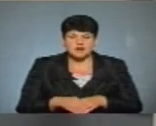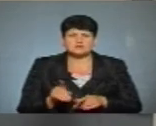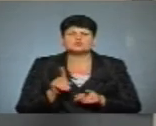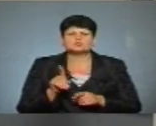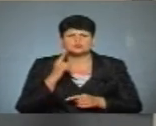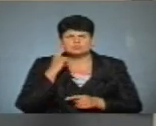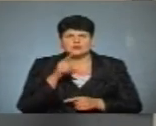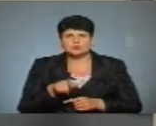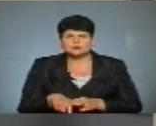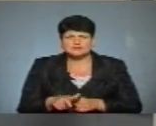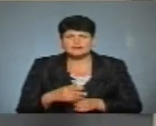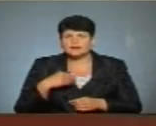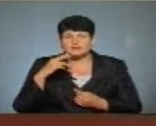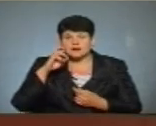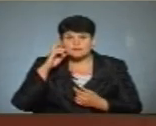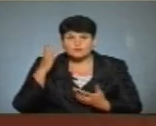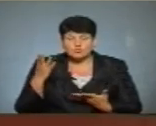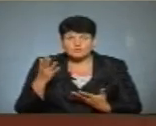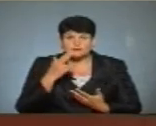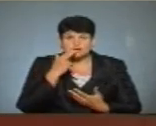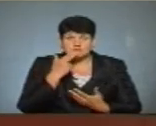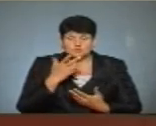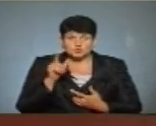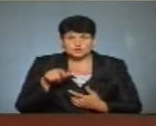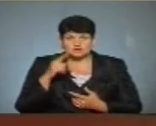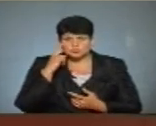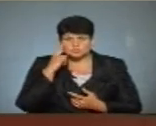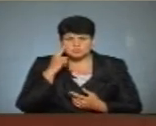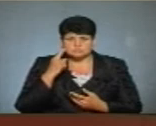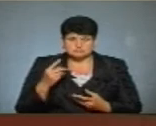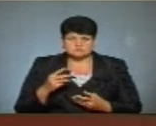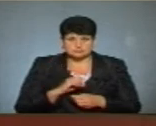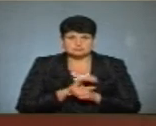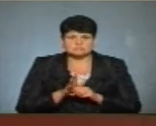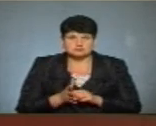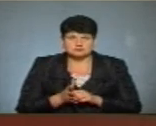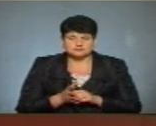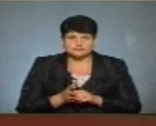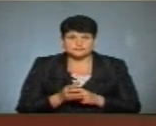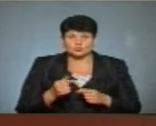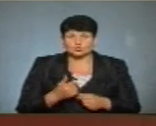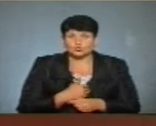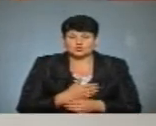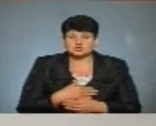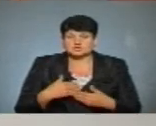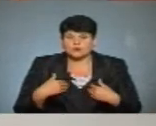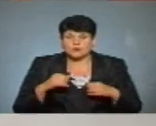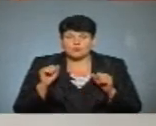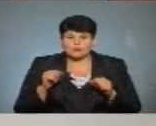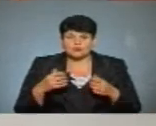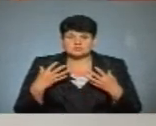думає людина? Не дай Бог, нежить, людина думає, в неї ковід. І тут вже, як кажуть, хочеш, не хочеш, можна